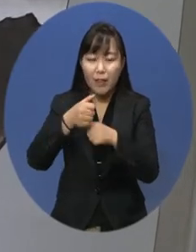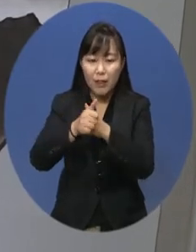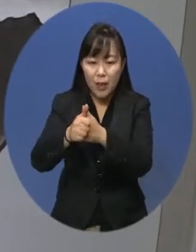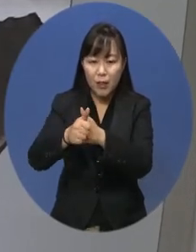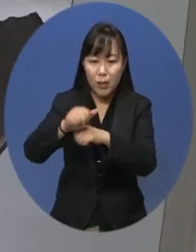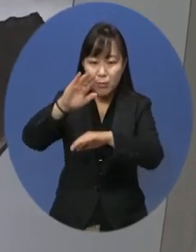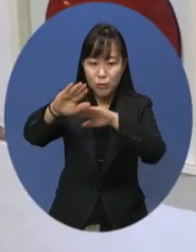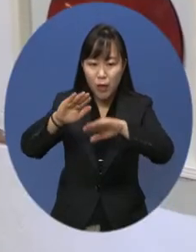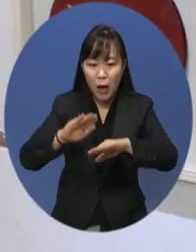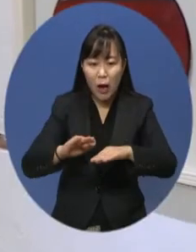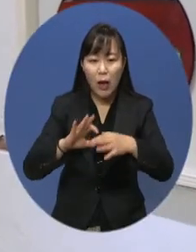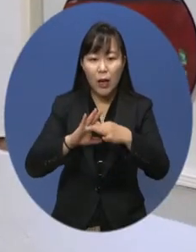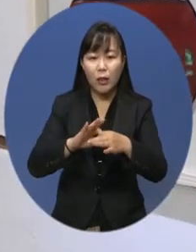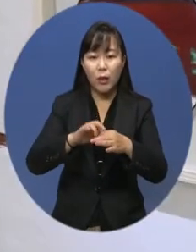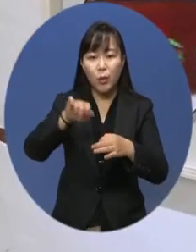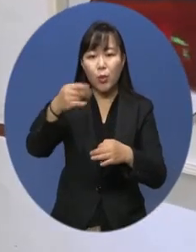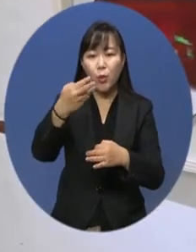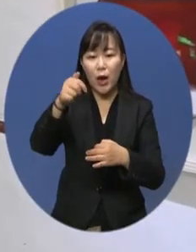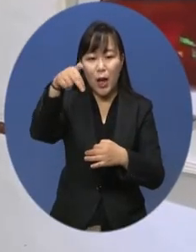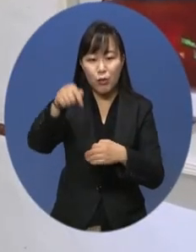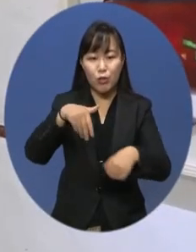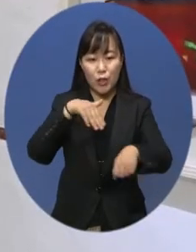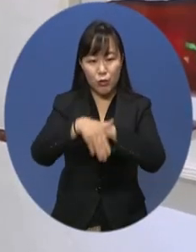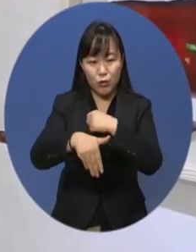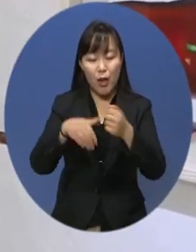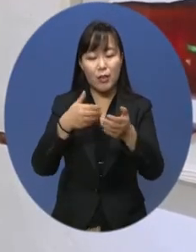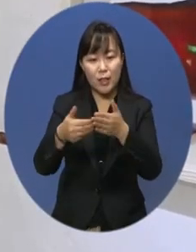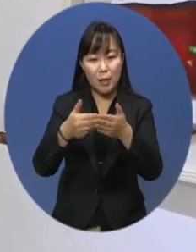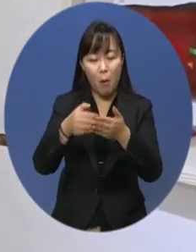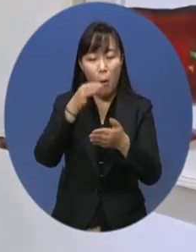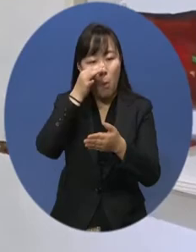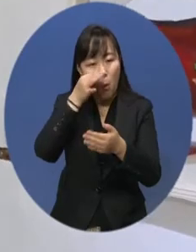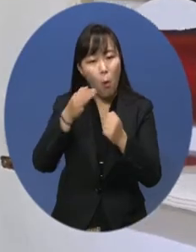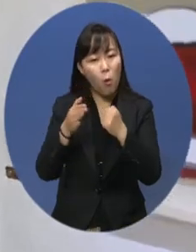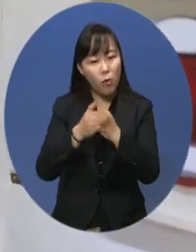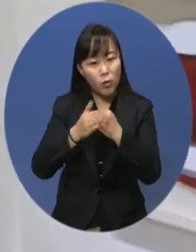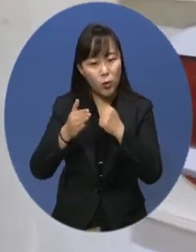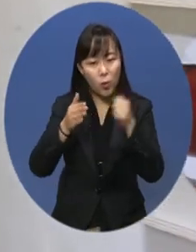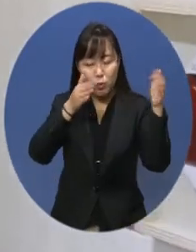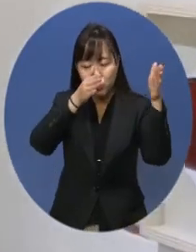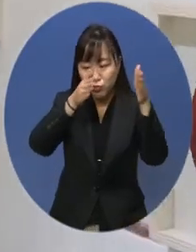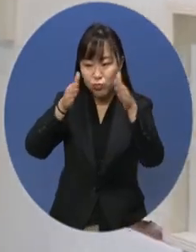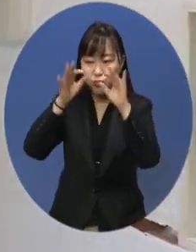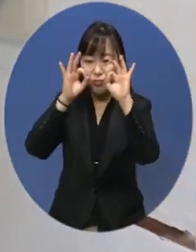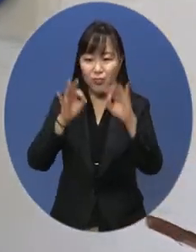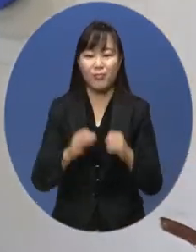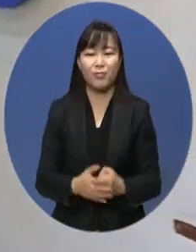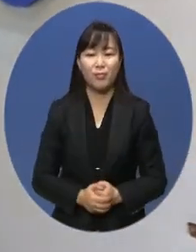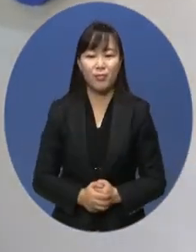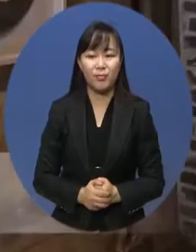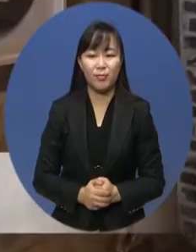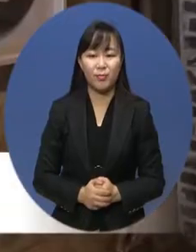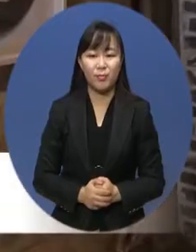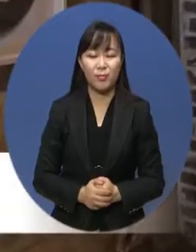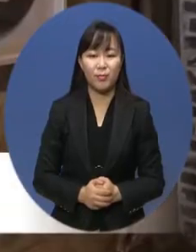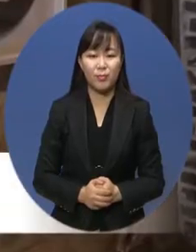표현해 내는 콜라주 안 작품들을 새롭게 선보여 관람객들의 시선을 끌고 있습니다